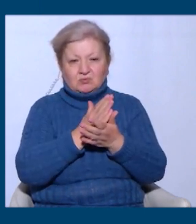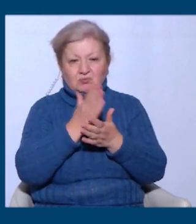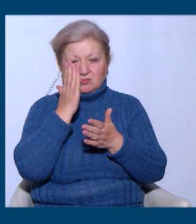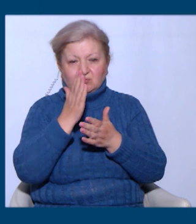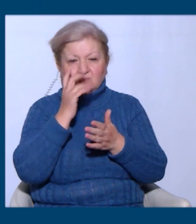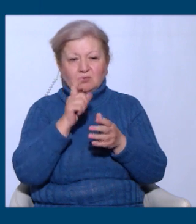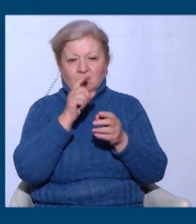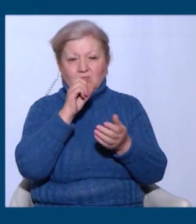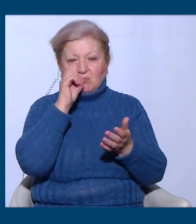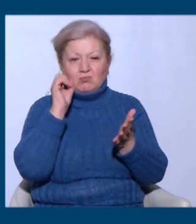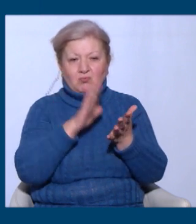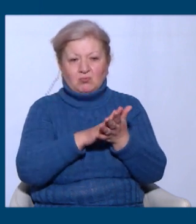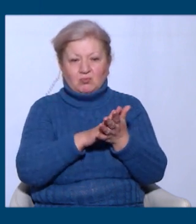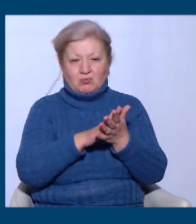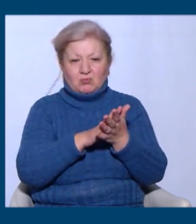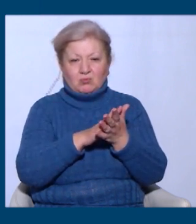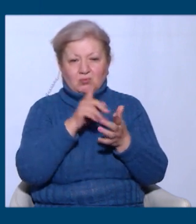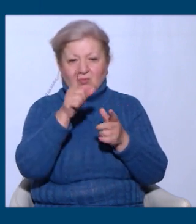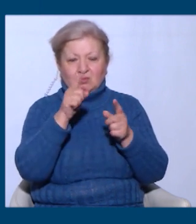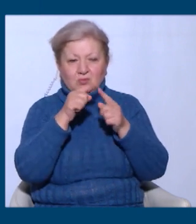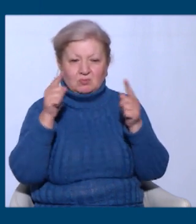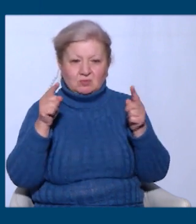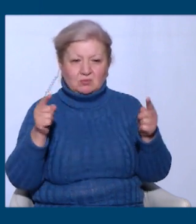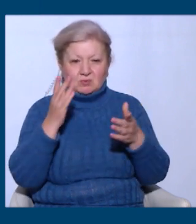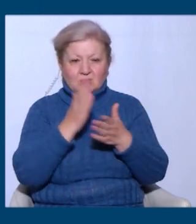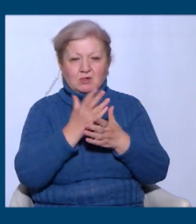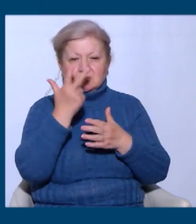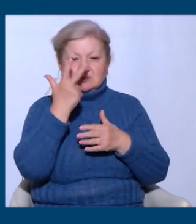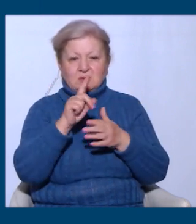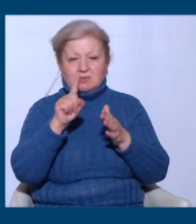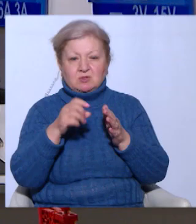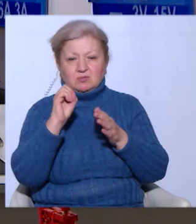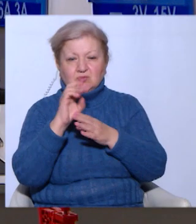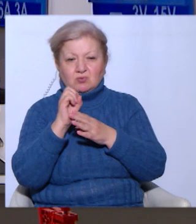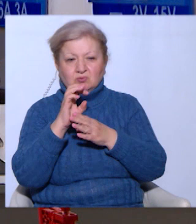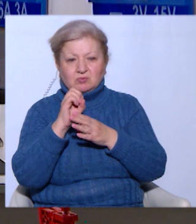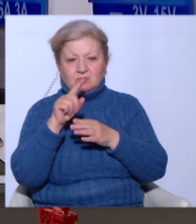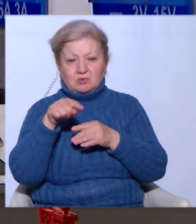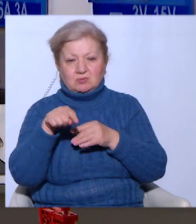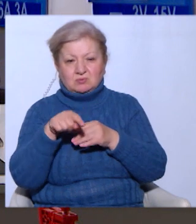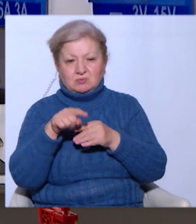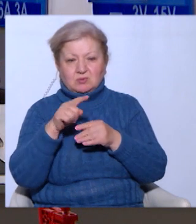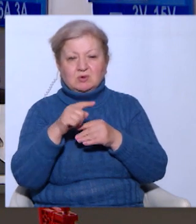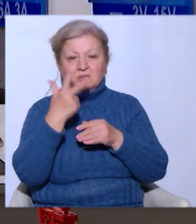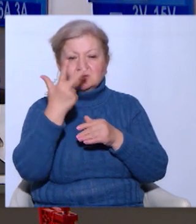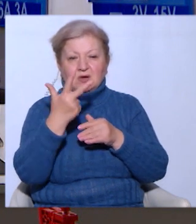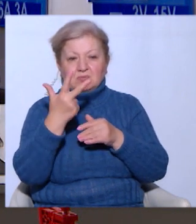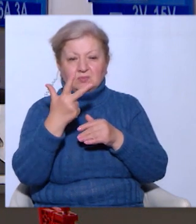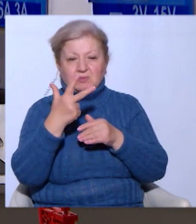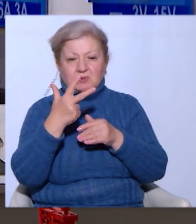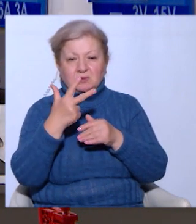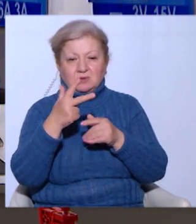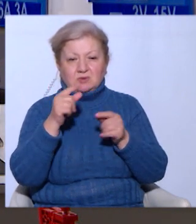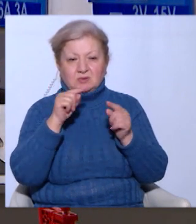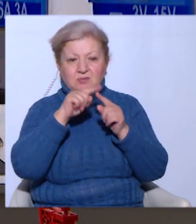მუდმივი სიდიდე, ანუ აი ეს არის 3.14 მიასედი. ესე კიდევ ერთხელ ვიმეორებ, 3 დიამეტრი ჩაეტია და 14